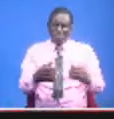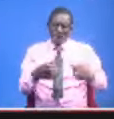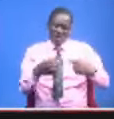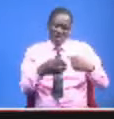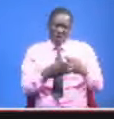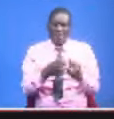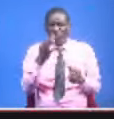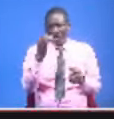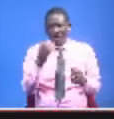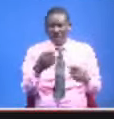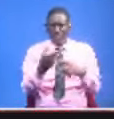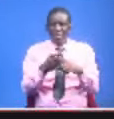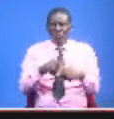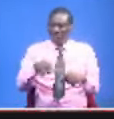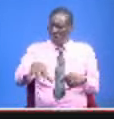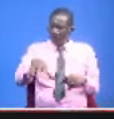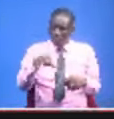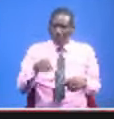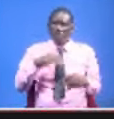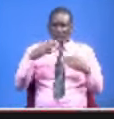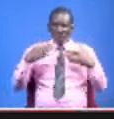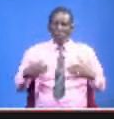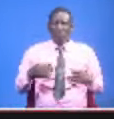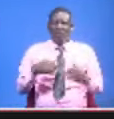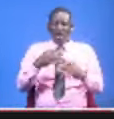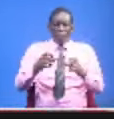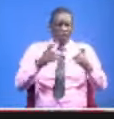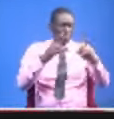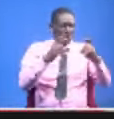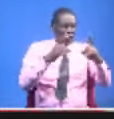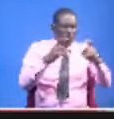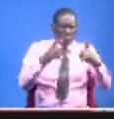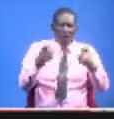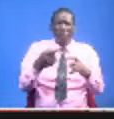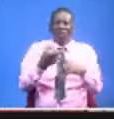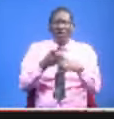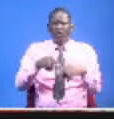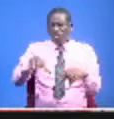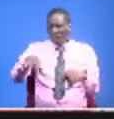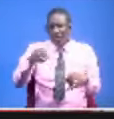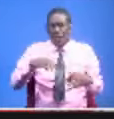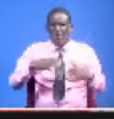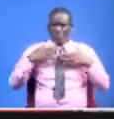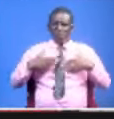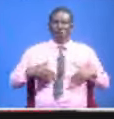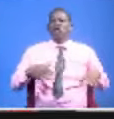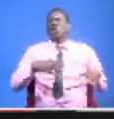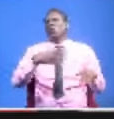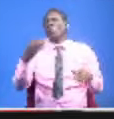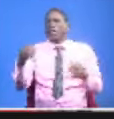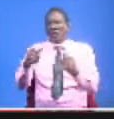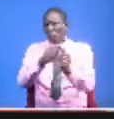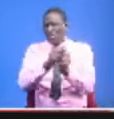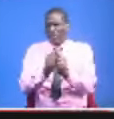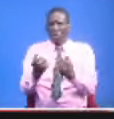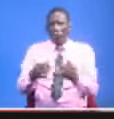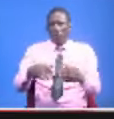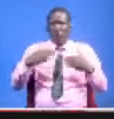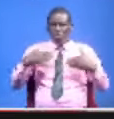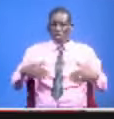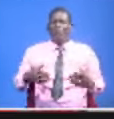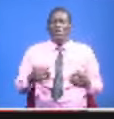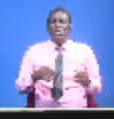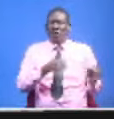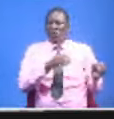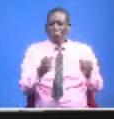Alafu ndio walimchukua baada ya kupiga picha zote huko, alafu wakamchukua wakaenda naye mpaka